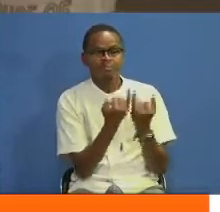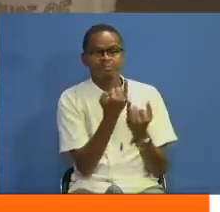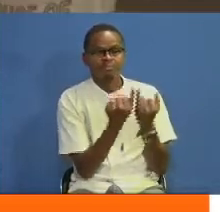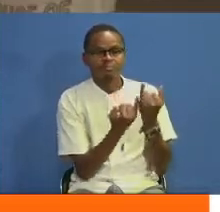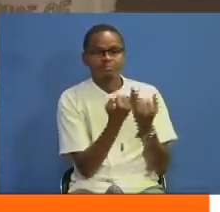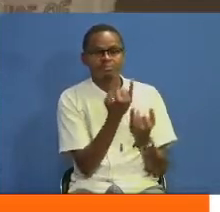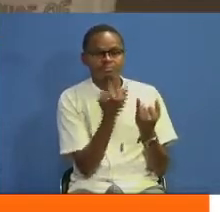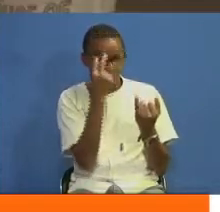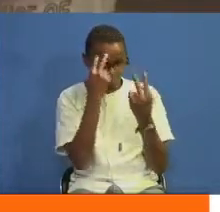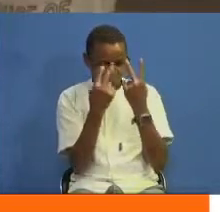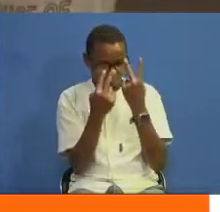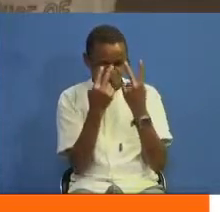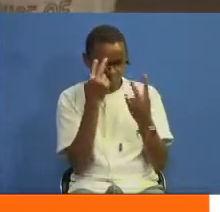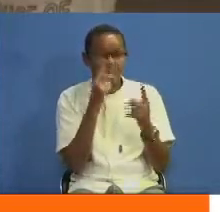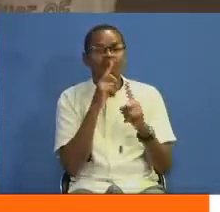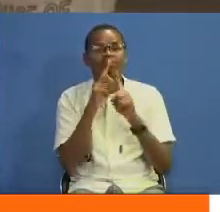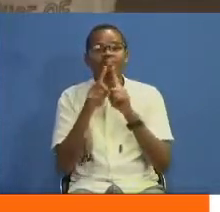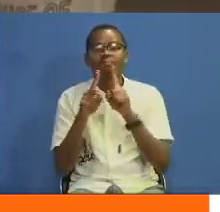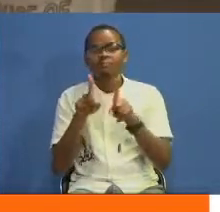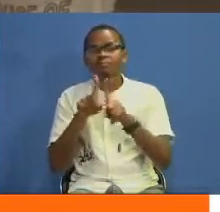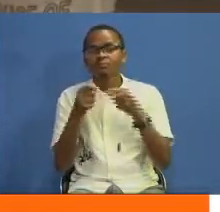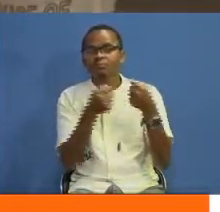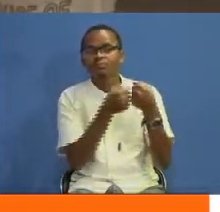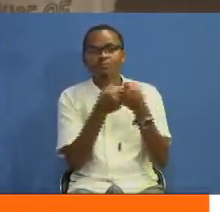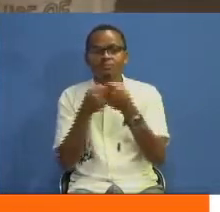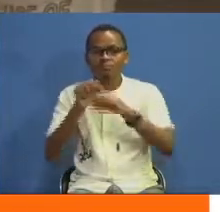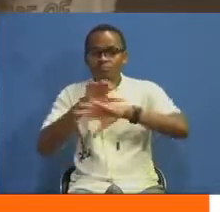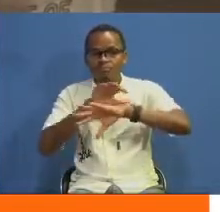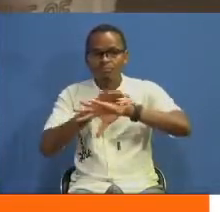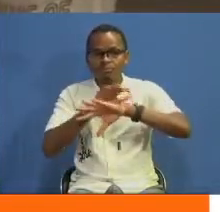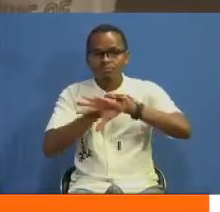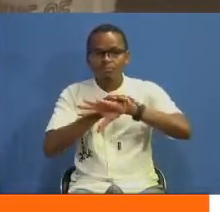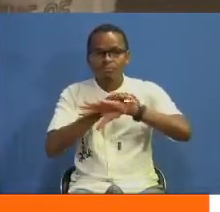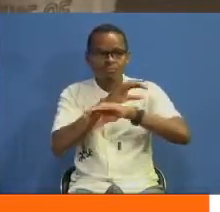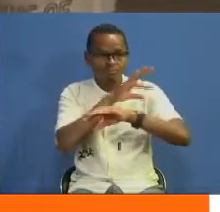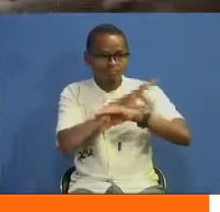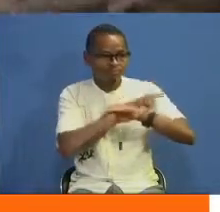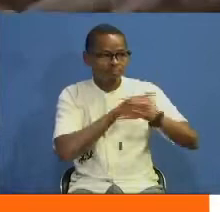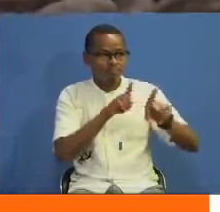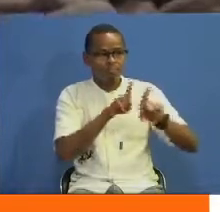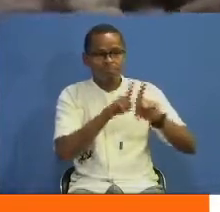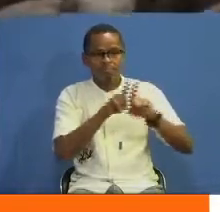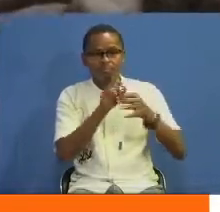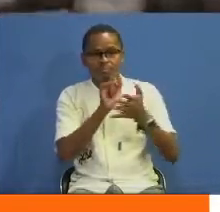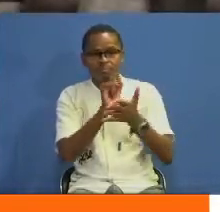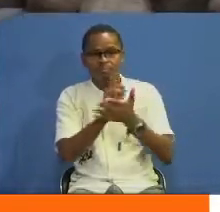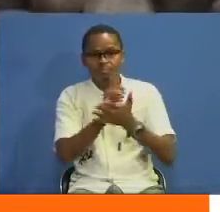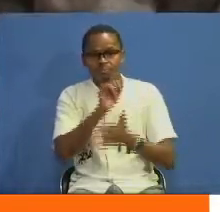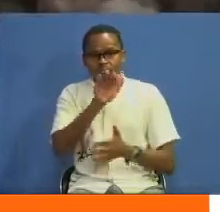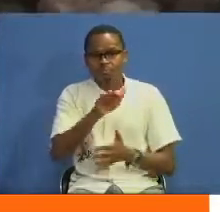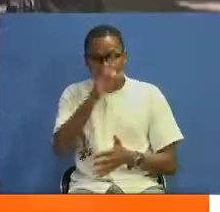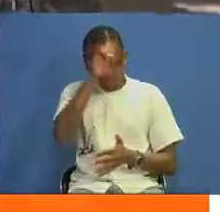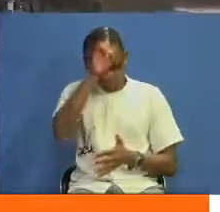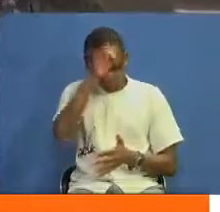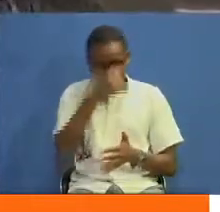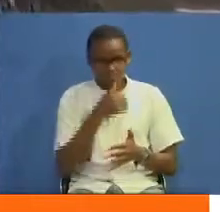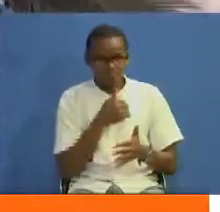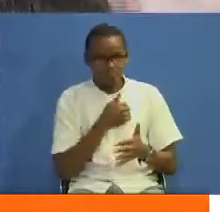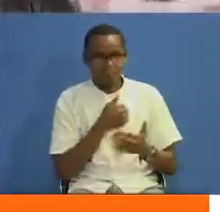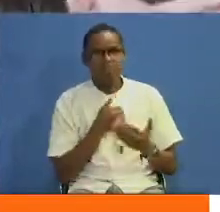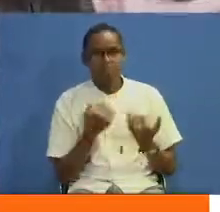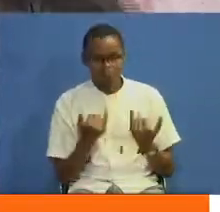kwa mtizamo kuzungumzia pamoja changamoto za kupata fursa ya ufadhili na soko ambapo wanawake wa vijijini wanakabiliana